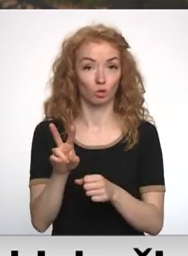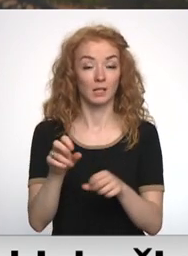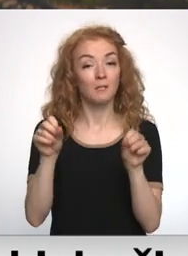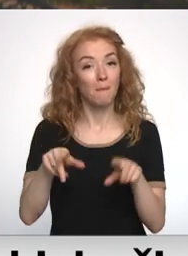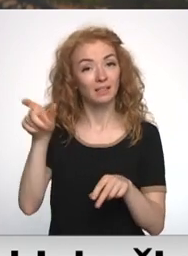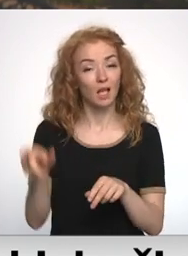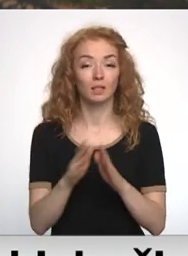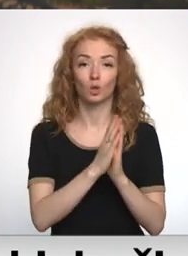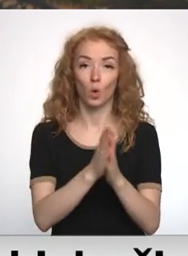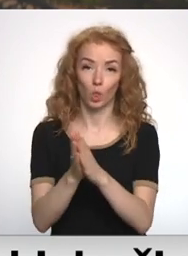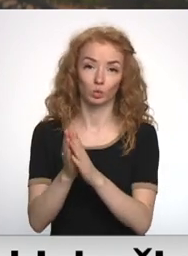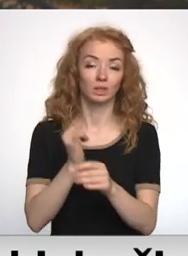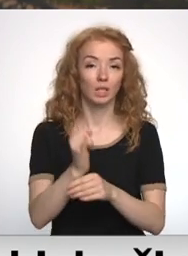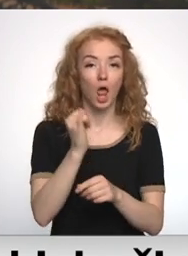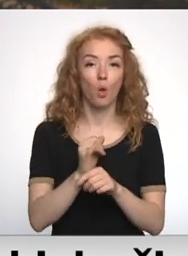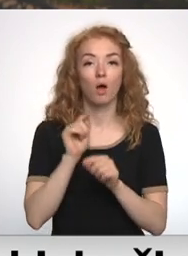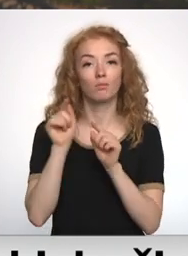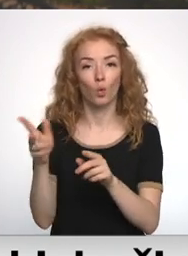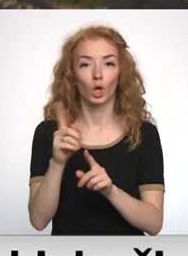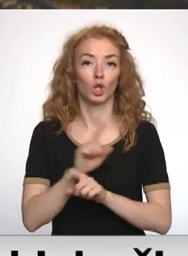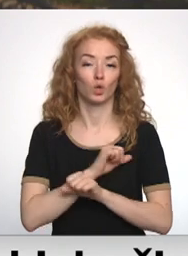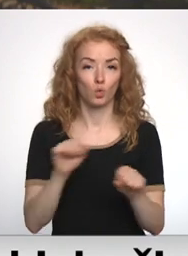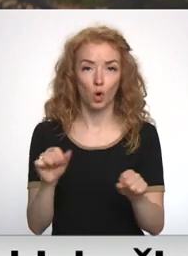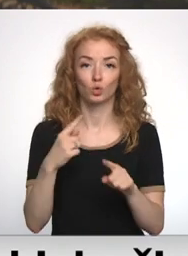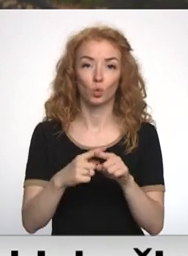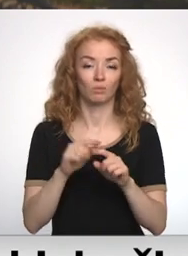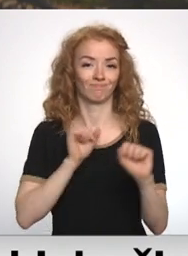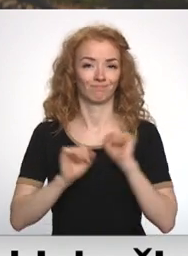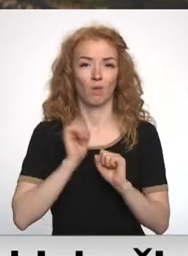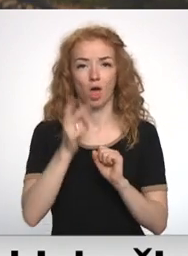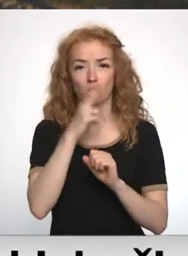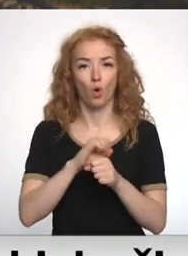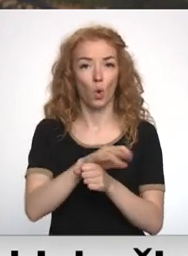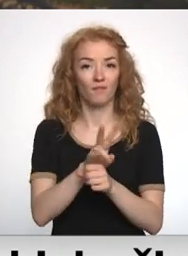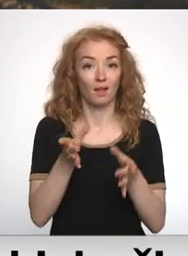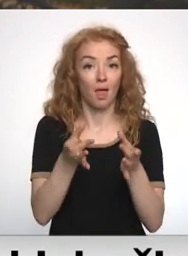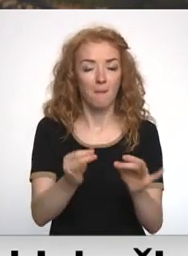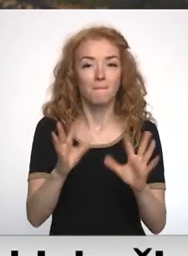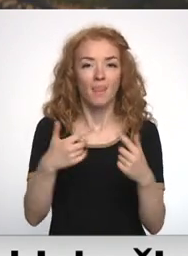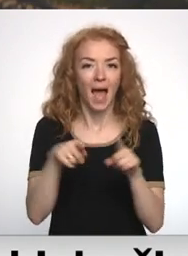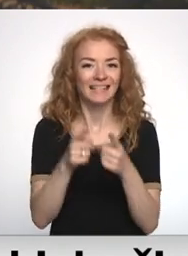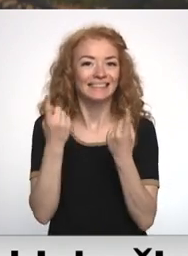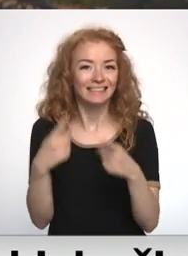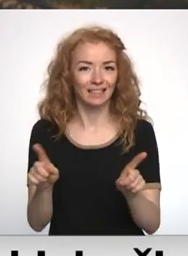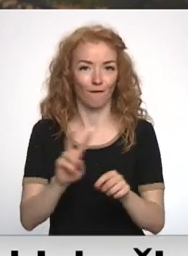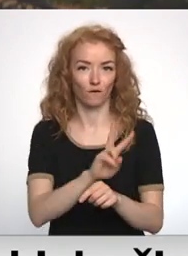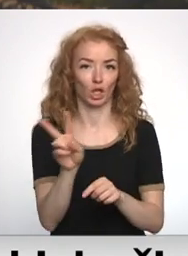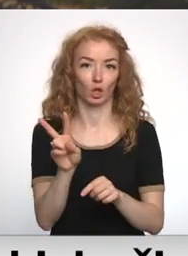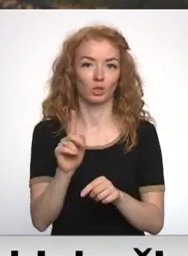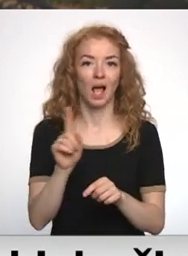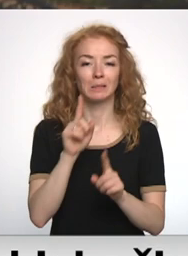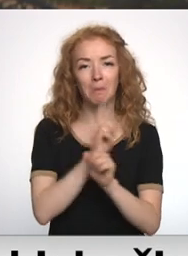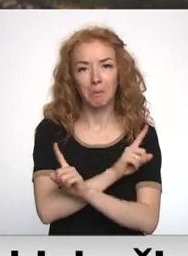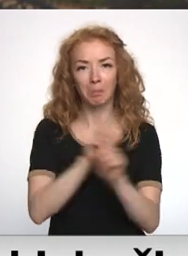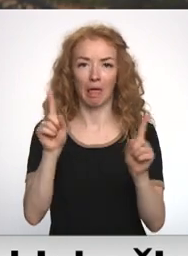Speciālisti aicina ceļot epidemioloģiski droši un sargāties nevien no koronavīrusa infekcijas, bet arī citiem vīrusiem, kas sastopami